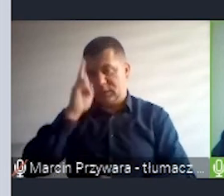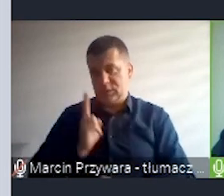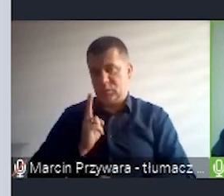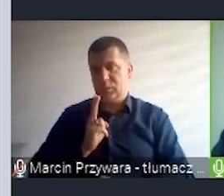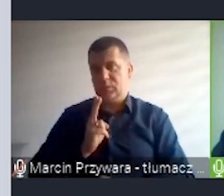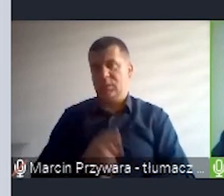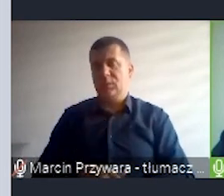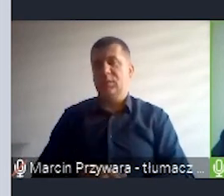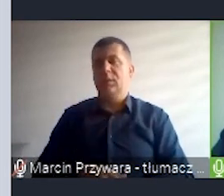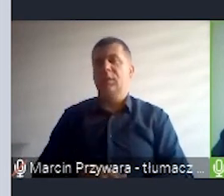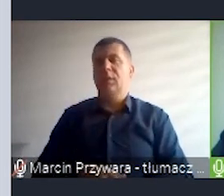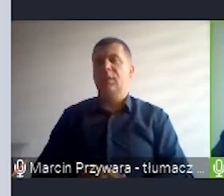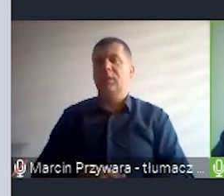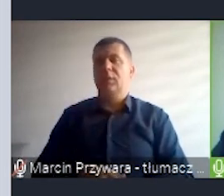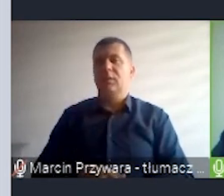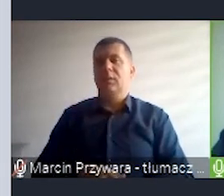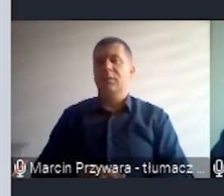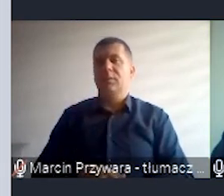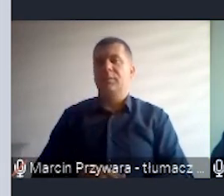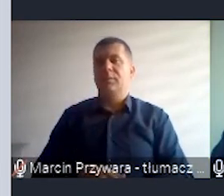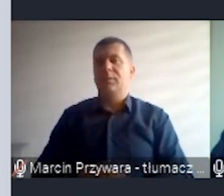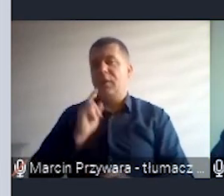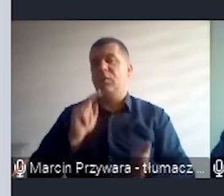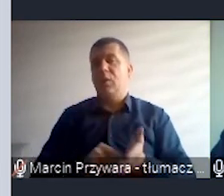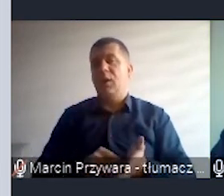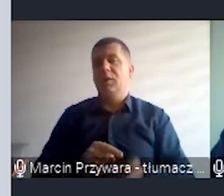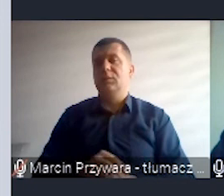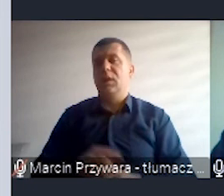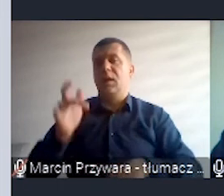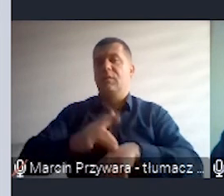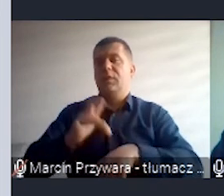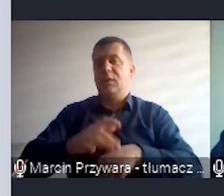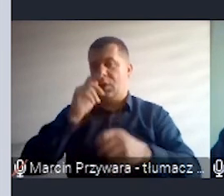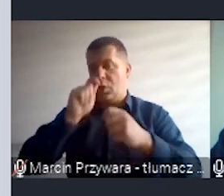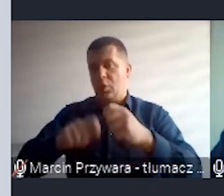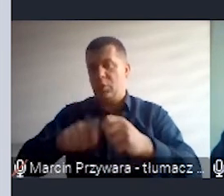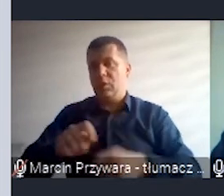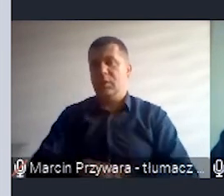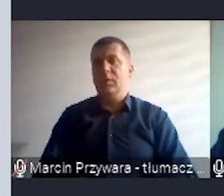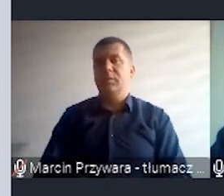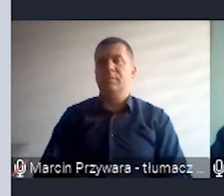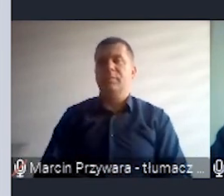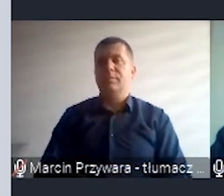instytucji w postaci, no właśnie, wyników kontroli,